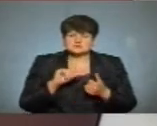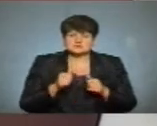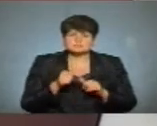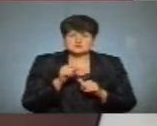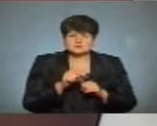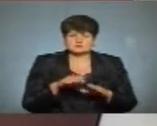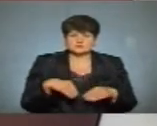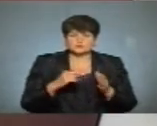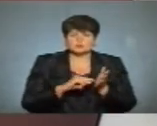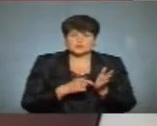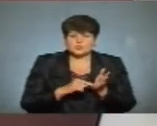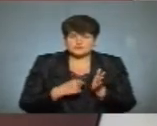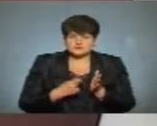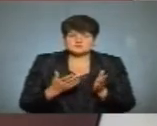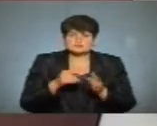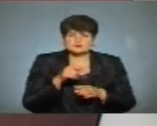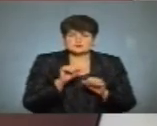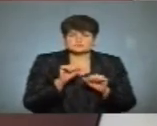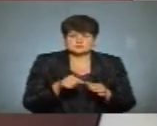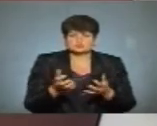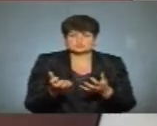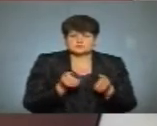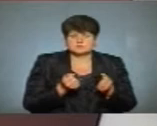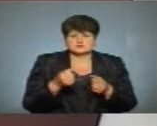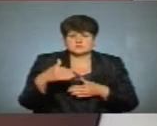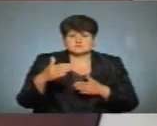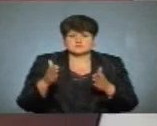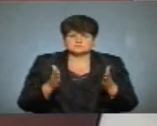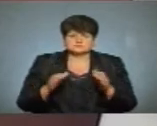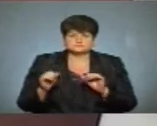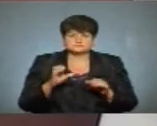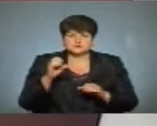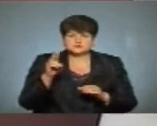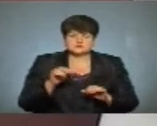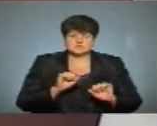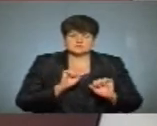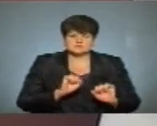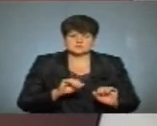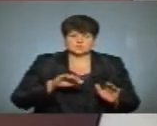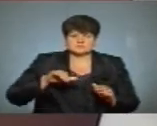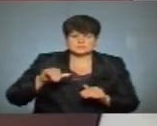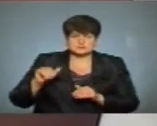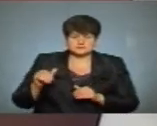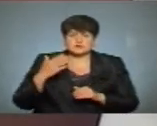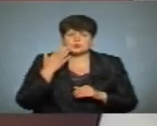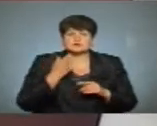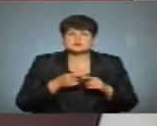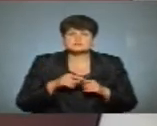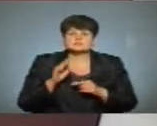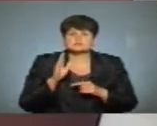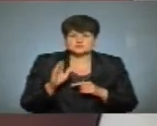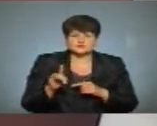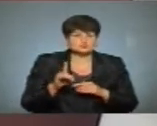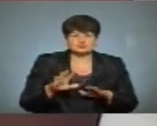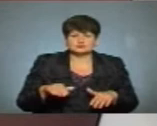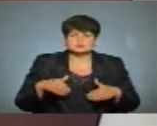жінкам видають довідки, за якими вони зможуть отримати пакунки в управління соціального захисту пізніше. Коли це буде та чому не